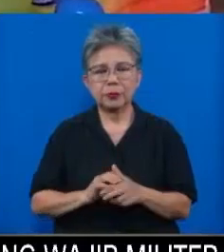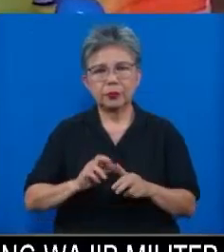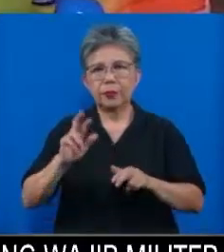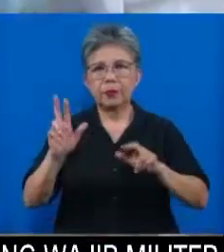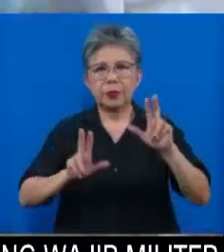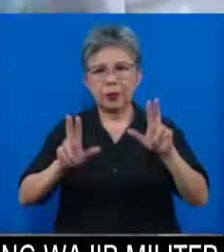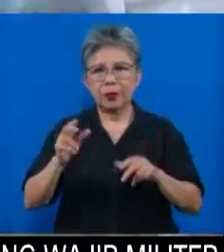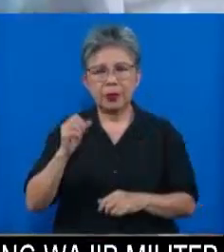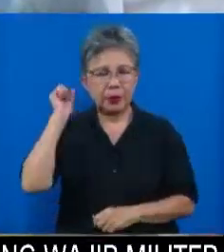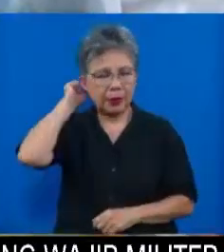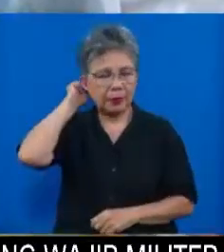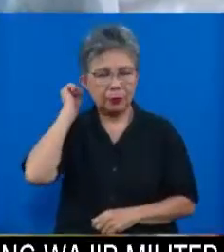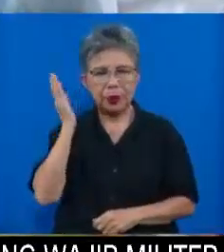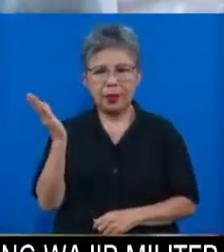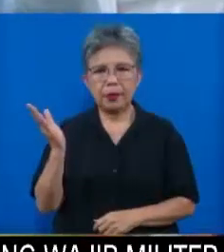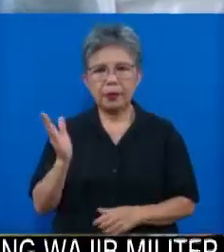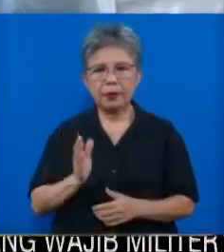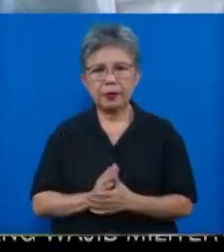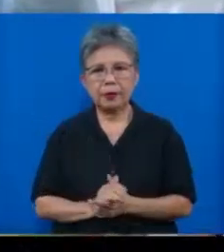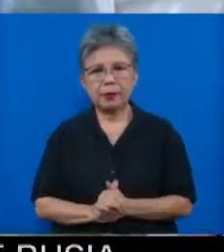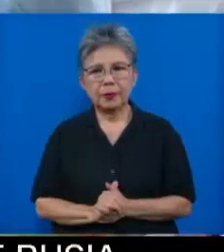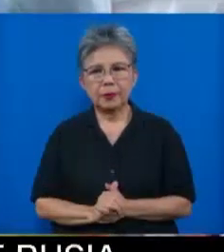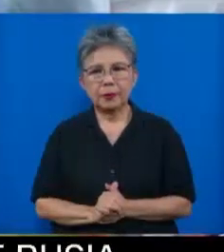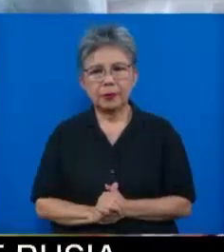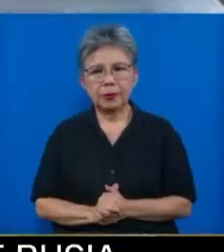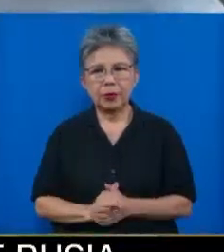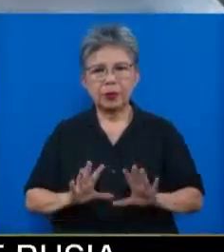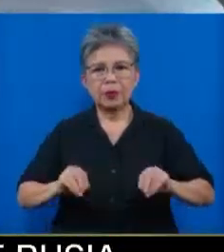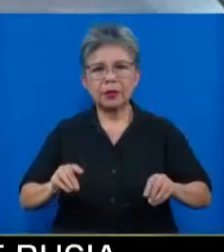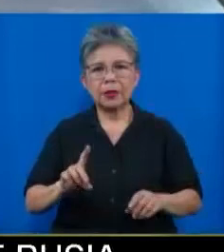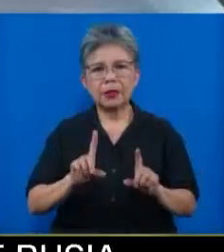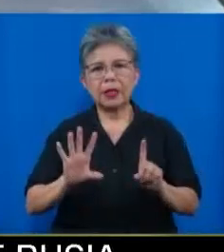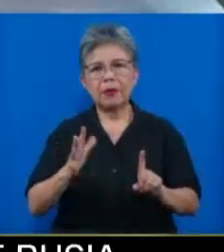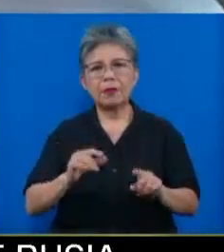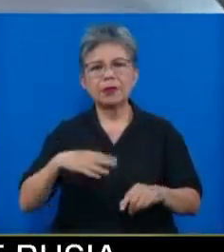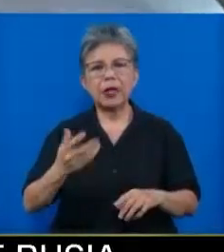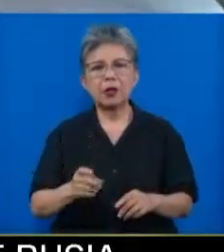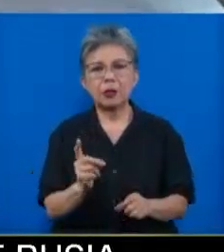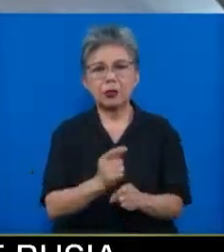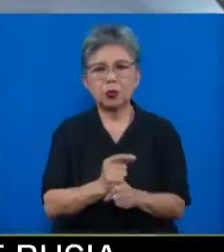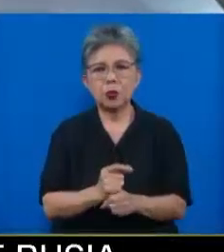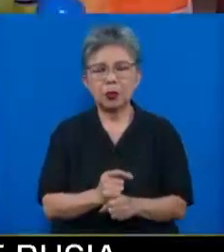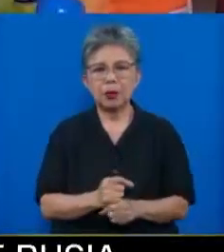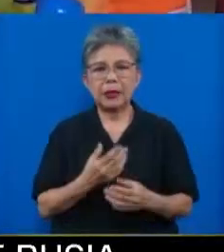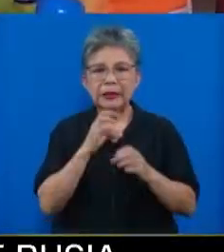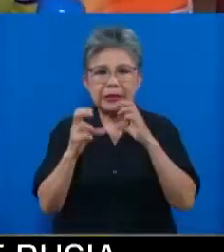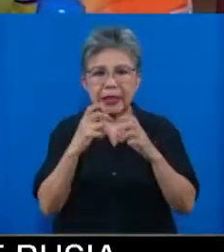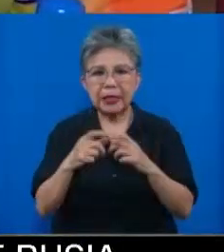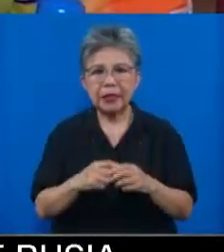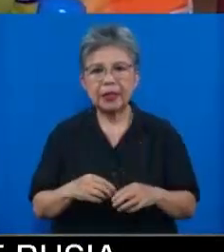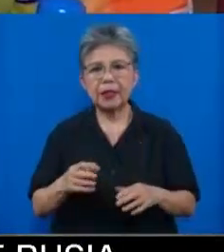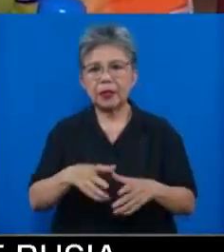Sambil mencucurkan air mata, Teresia, guru sosiologi yang telah bekerja selama 15 tahun, menceritakan peristiwa di ruang kelas yang tidak